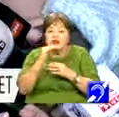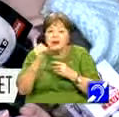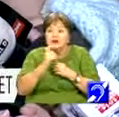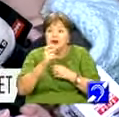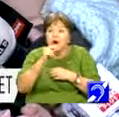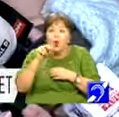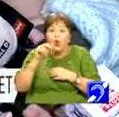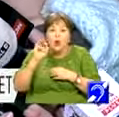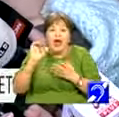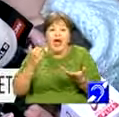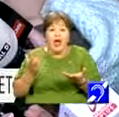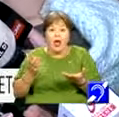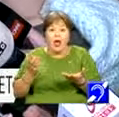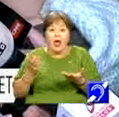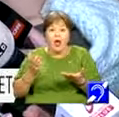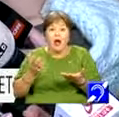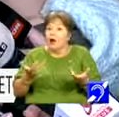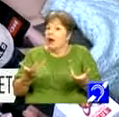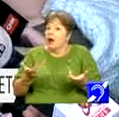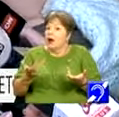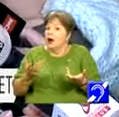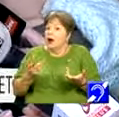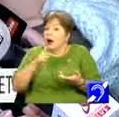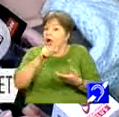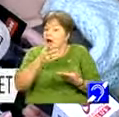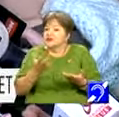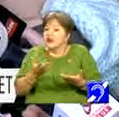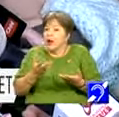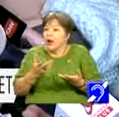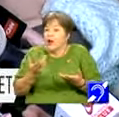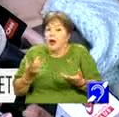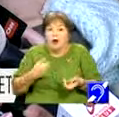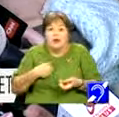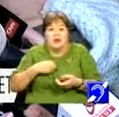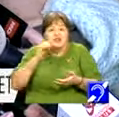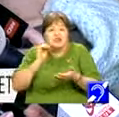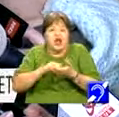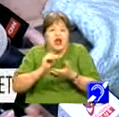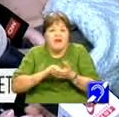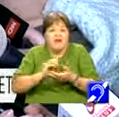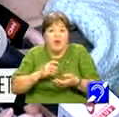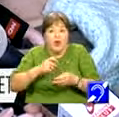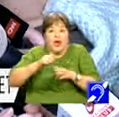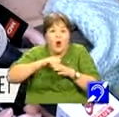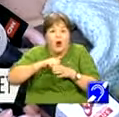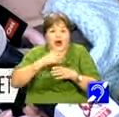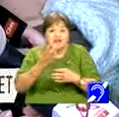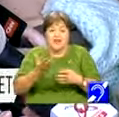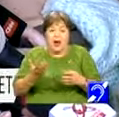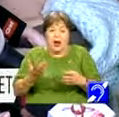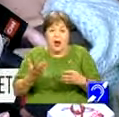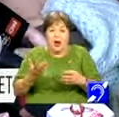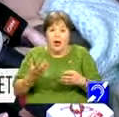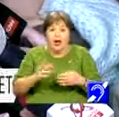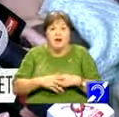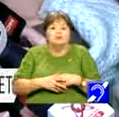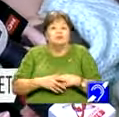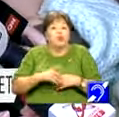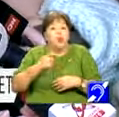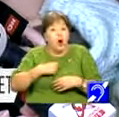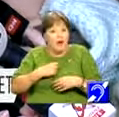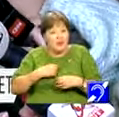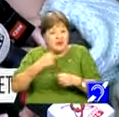este dacă vreți să un lucru pe care este absolut necesar să corectăm dacă vreți putem să aplicăm